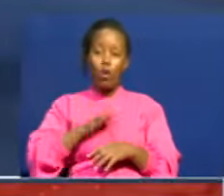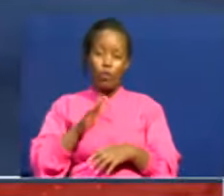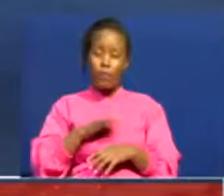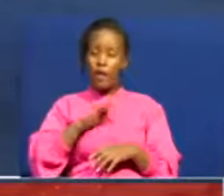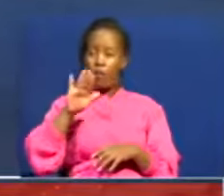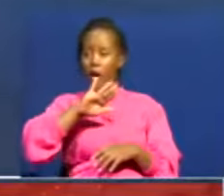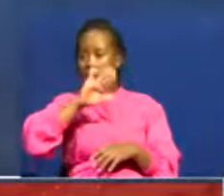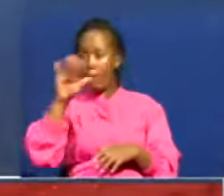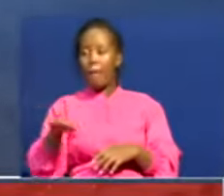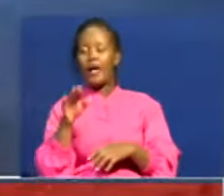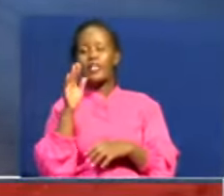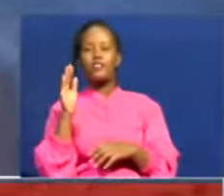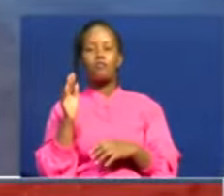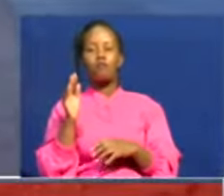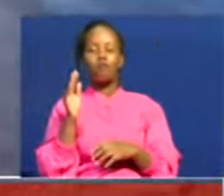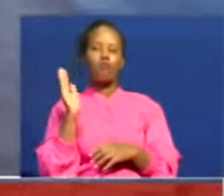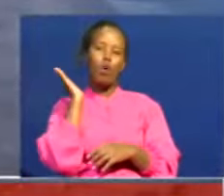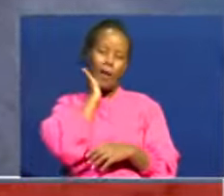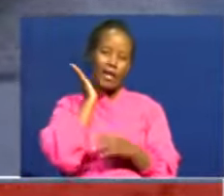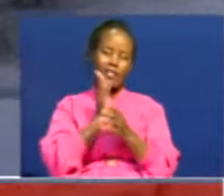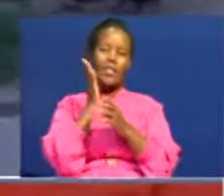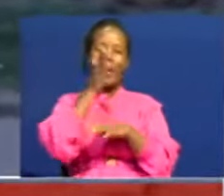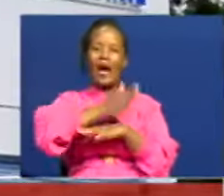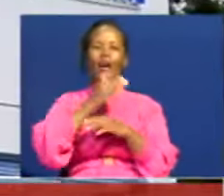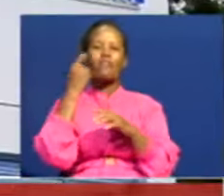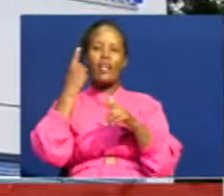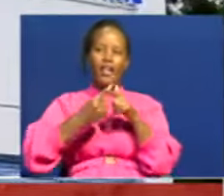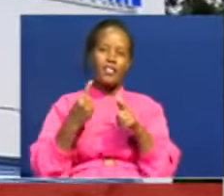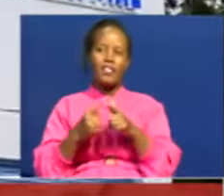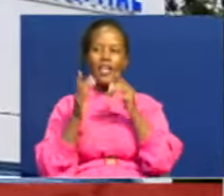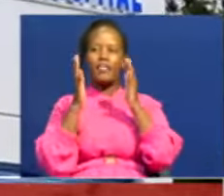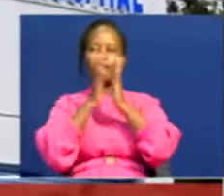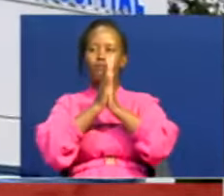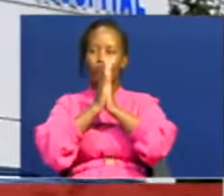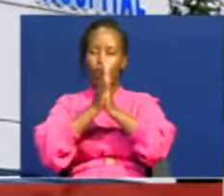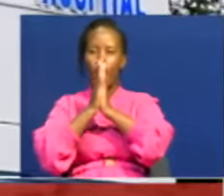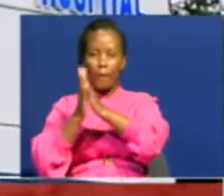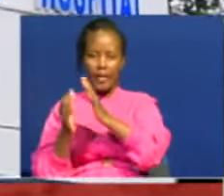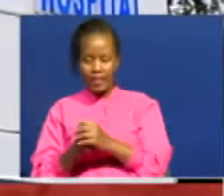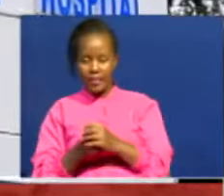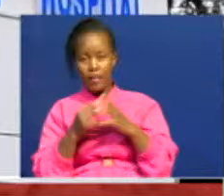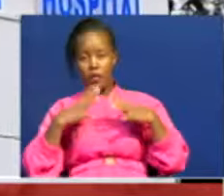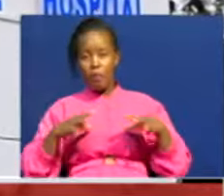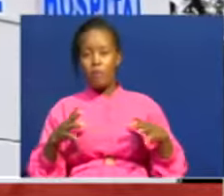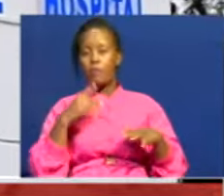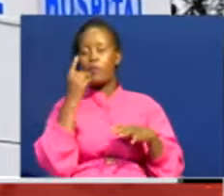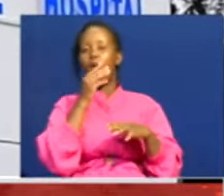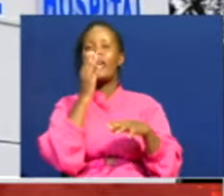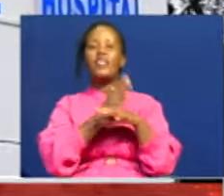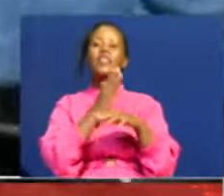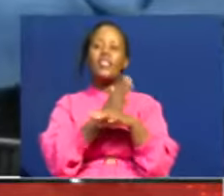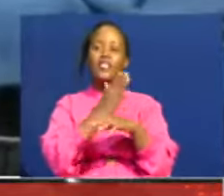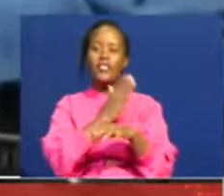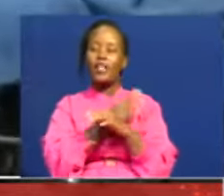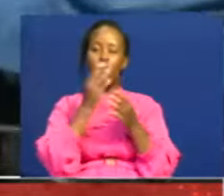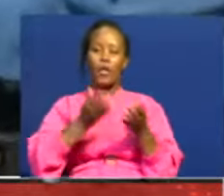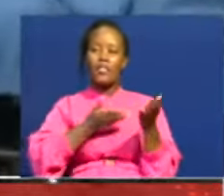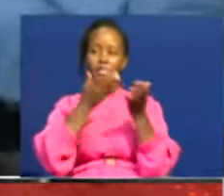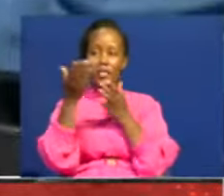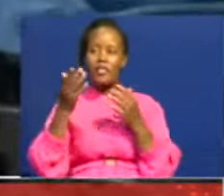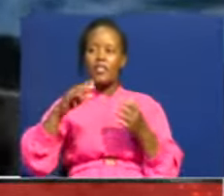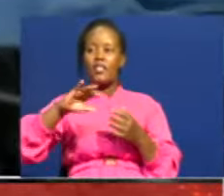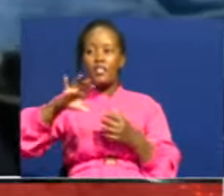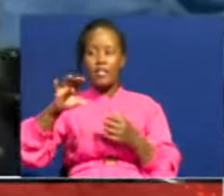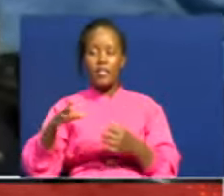Murang'a baada ya kufanya maombi ya kila mwaka katika madhabahu ya Subukia. Waliojeruhiwa walipelekwa katika hospitali ya matibabu maalum ya kaunti ya